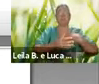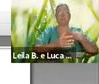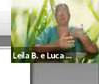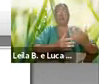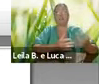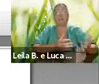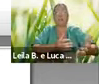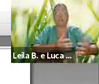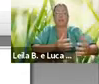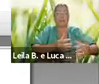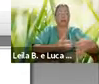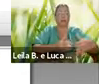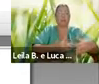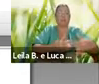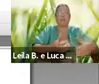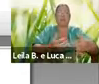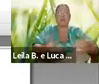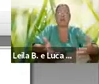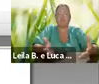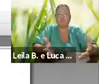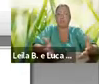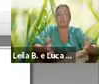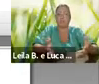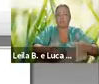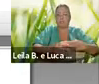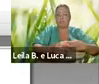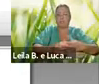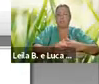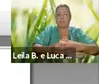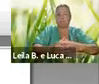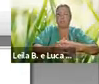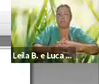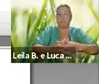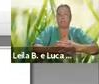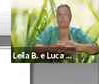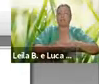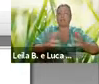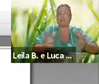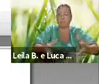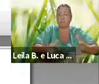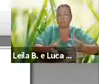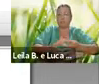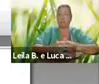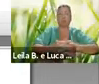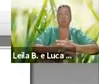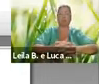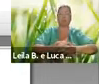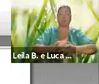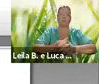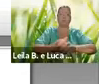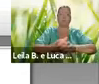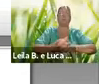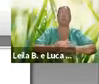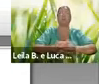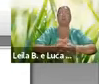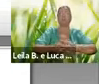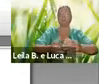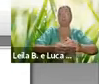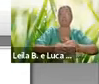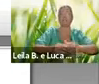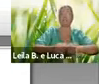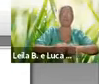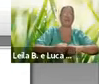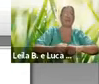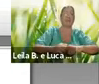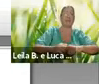c'è sempre la parte del medium che si manifesta durante la trasmissione con lo spirito. Então, la